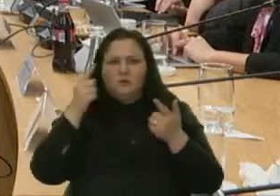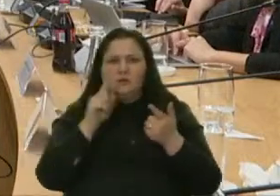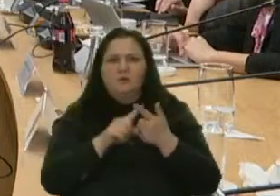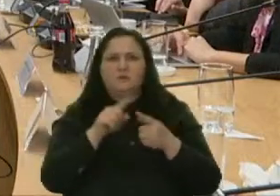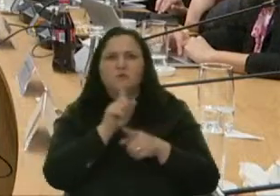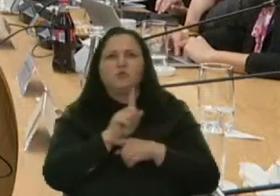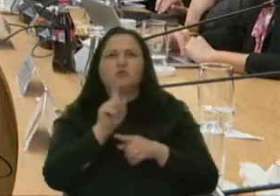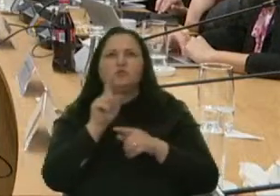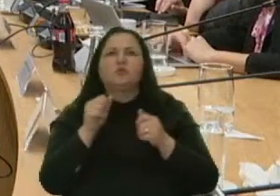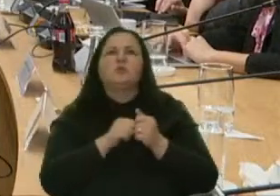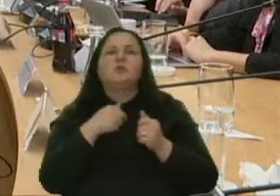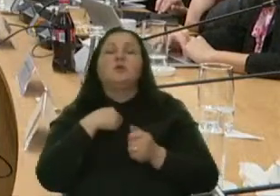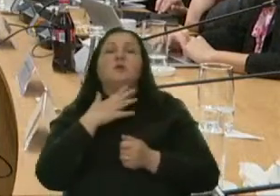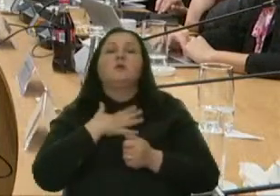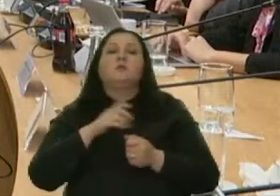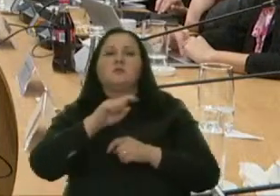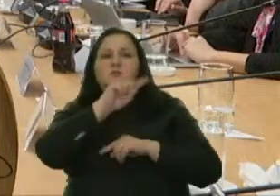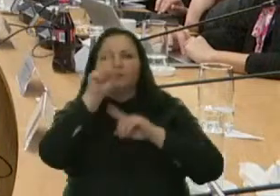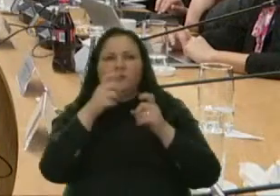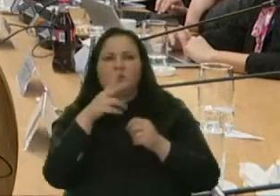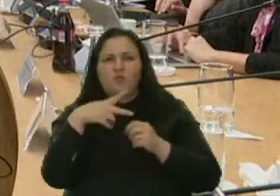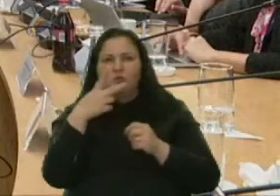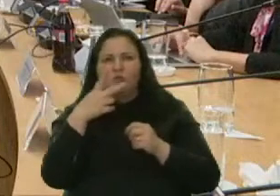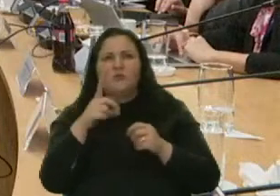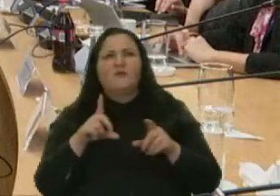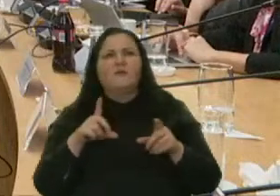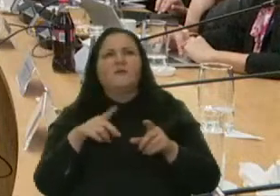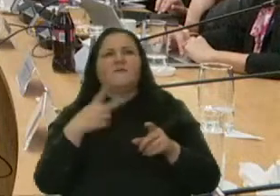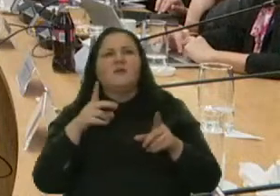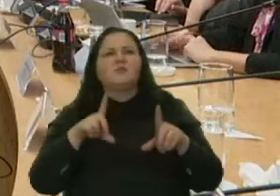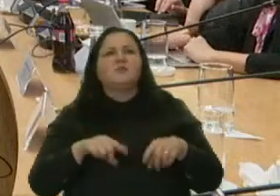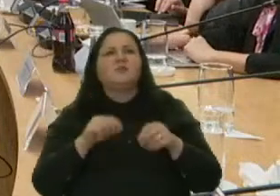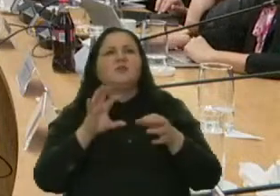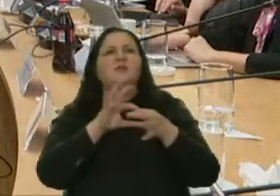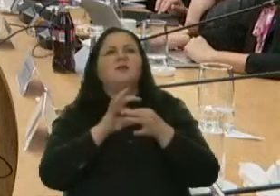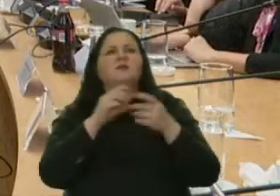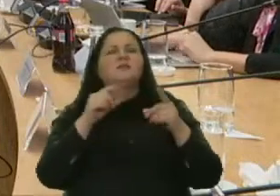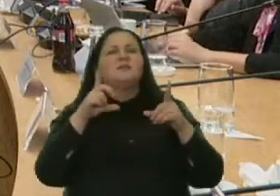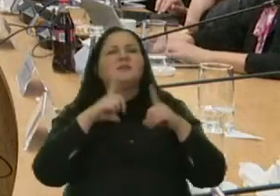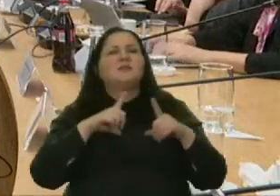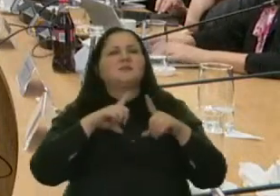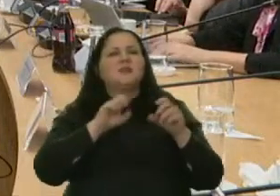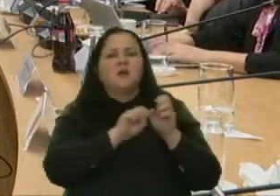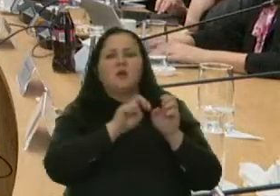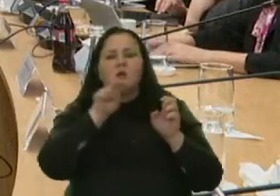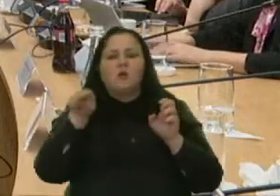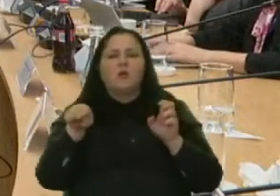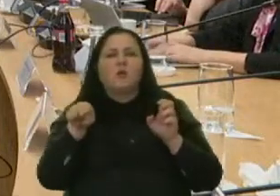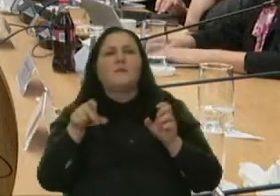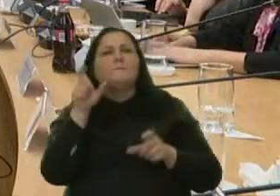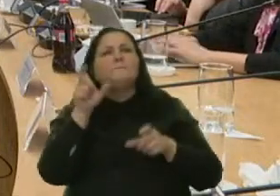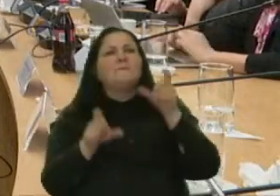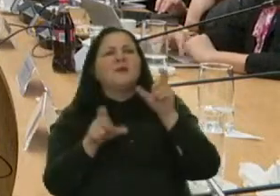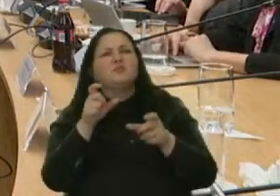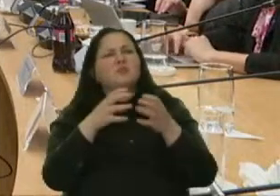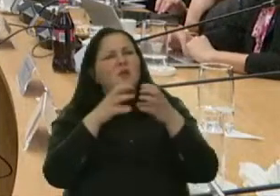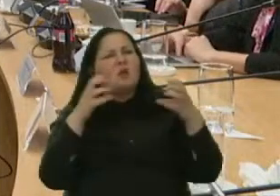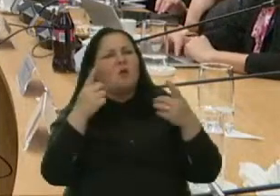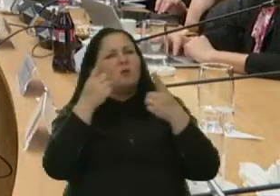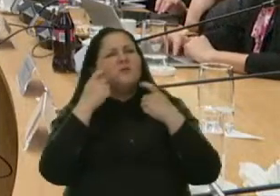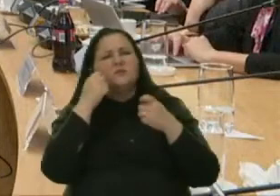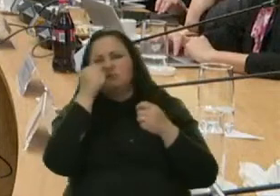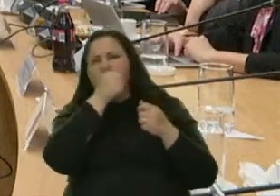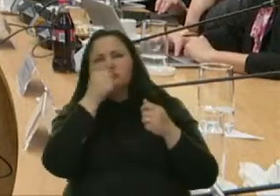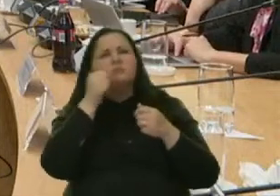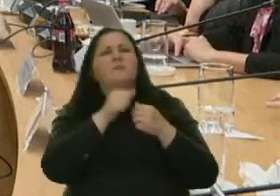aspect voiam să l întreb pe domnul viceprimar legat de acele stații de descărcare a persoanelor a pasagerilor ă care